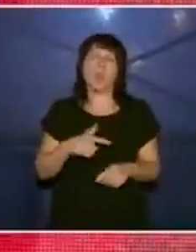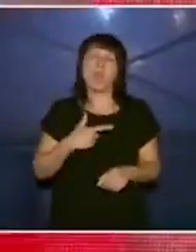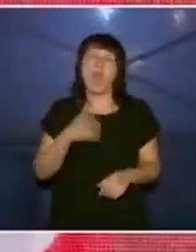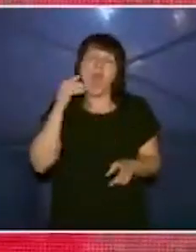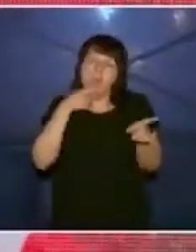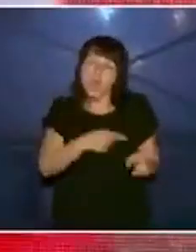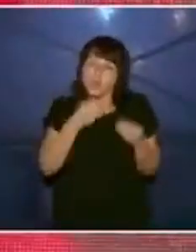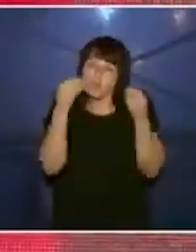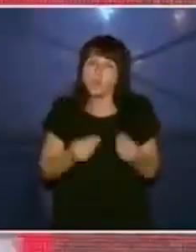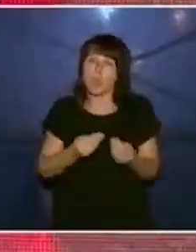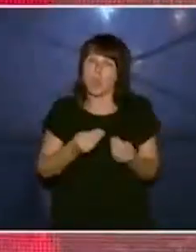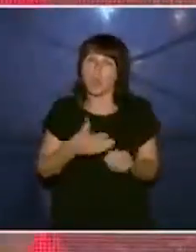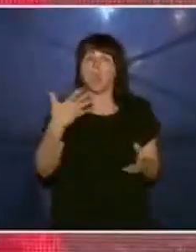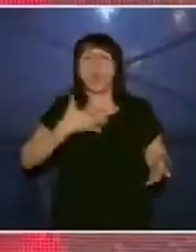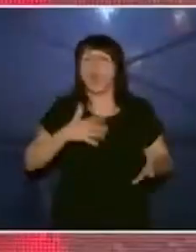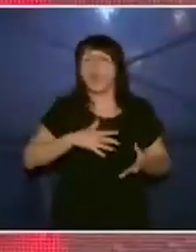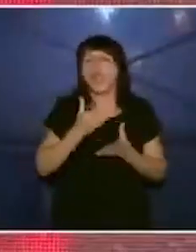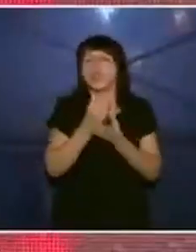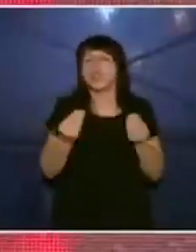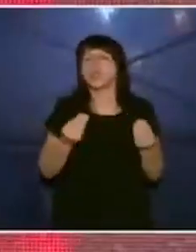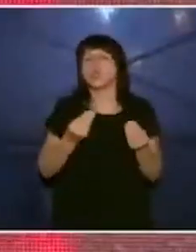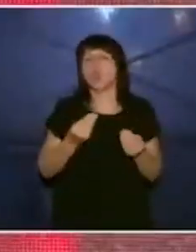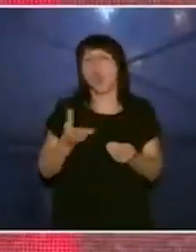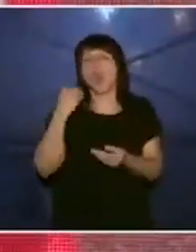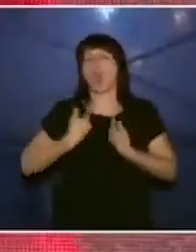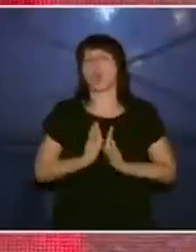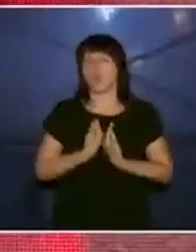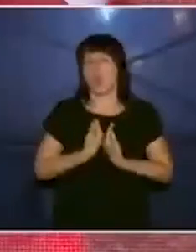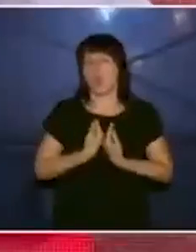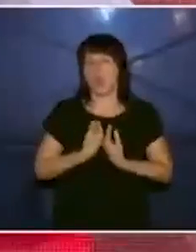Ακούστε καλά λοιπόν, αφού τόσο πολύ σας αρέσει να μας ακούτε.